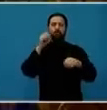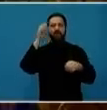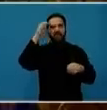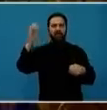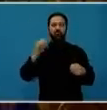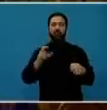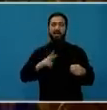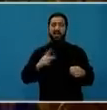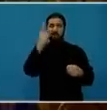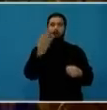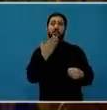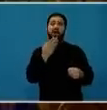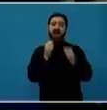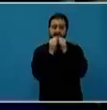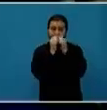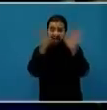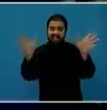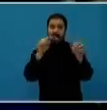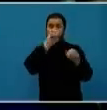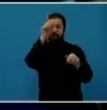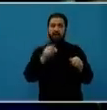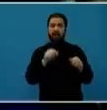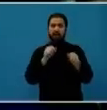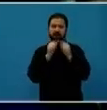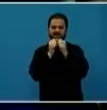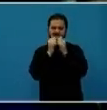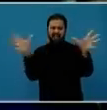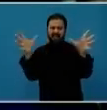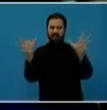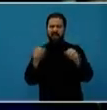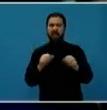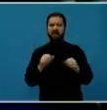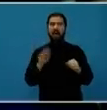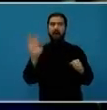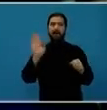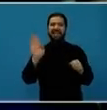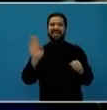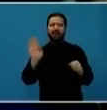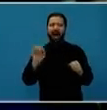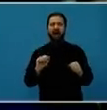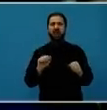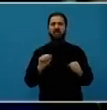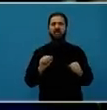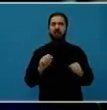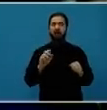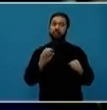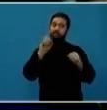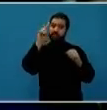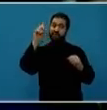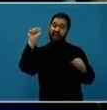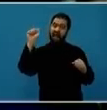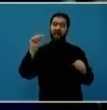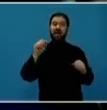blestemi? Da, biserica consideră că a blestema este un păcat. Însă putem